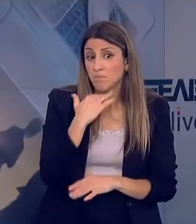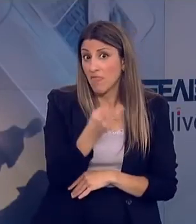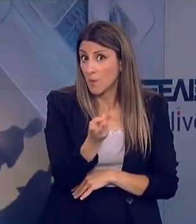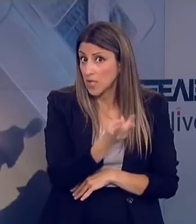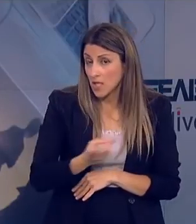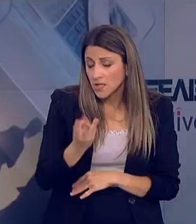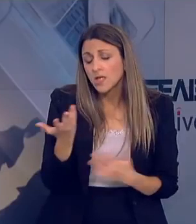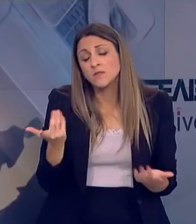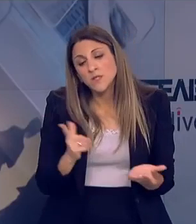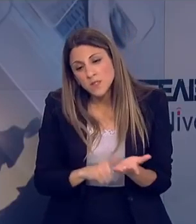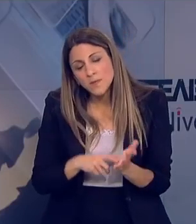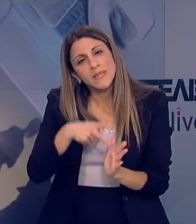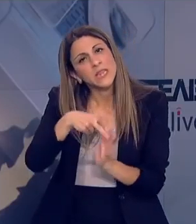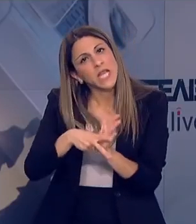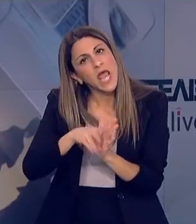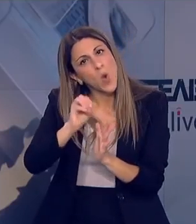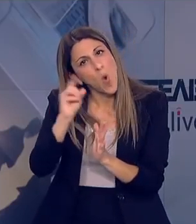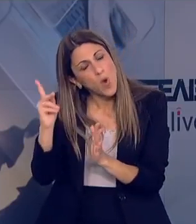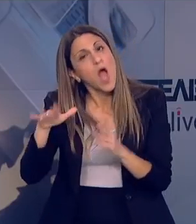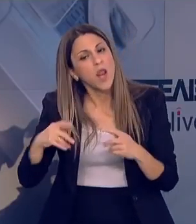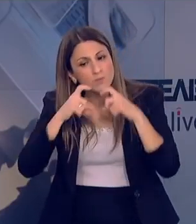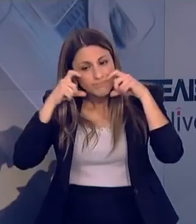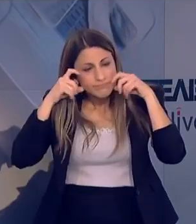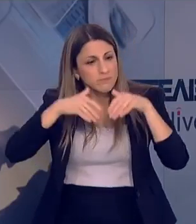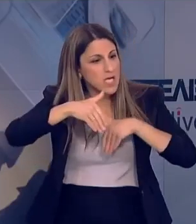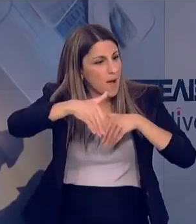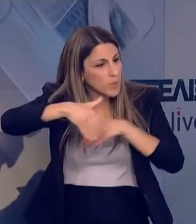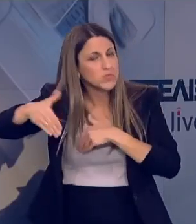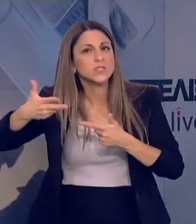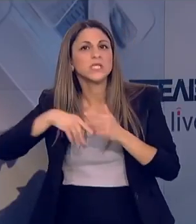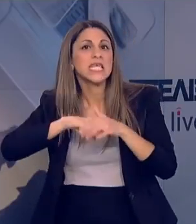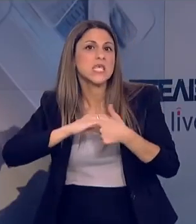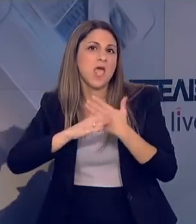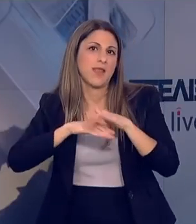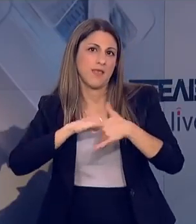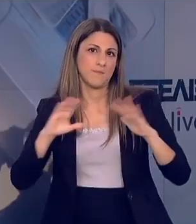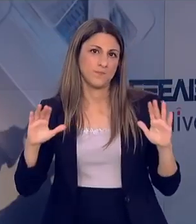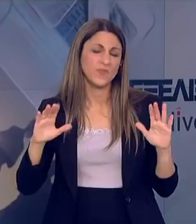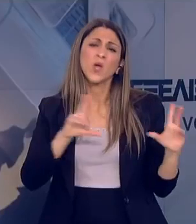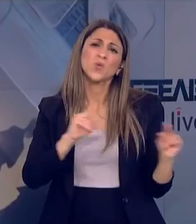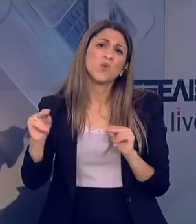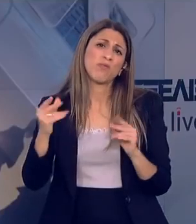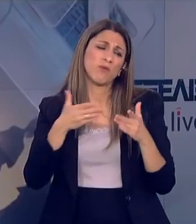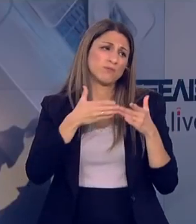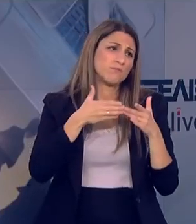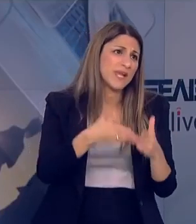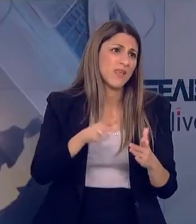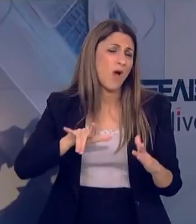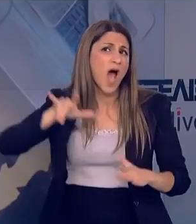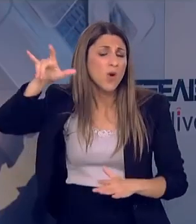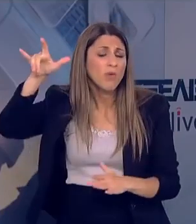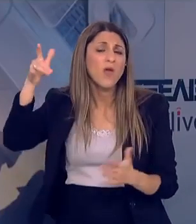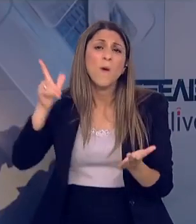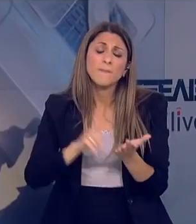χρησιμοποιήσει τη μάσκα και την απόλυτη εφαρμογή των μέτρων υγιεινής. Έτσι θα γίνει και σε αυτές τις καταστάσεις. Δηλαδή, θα τηρούνται τα μέτρα υγιεινής, θα τηρούνται οι κανόνες, ένα γενικό